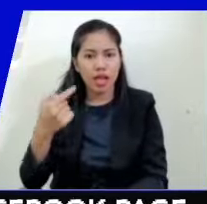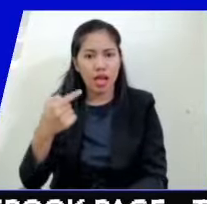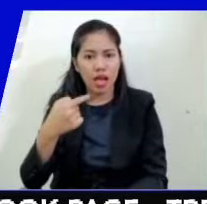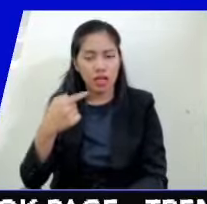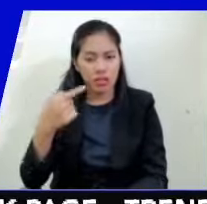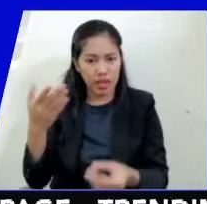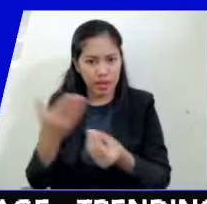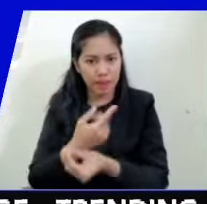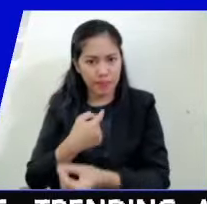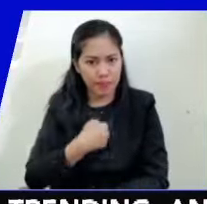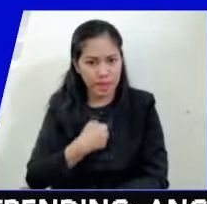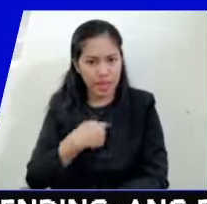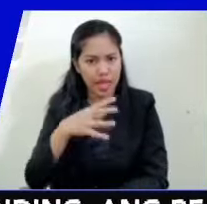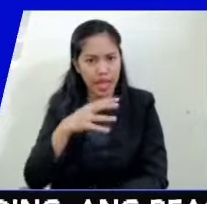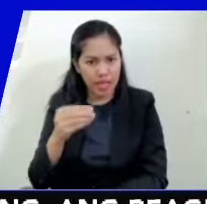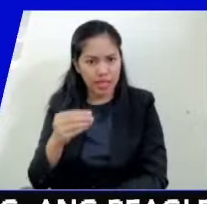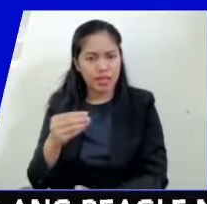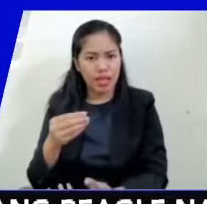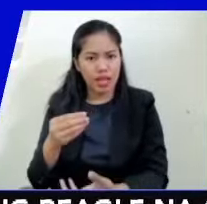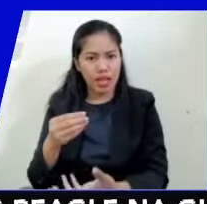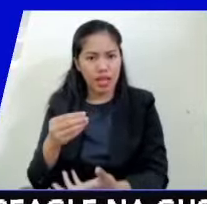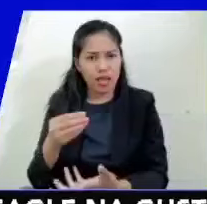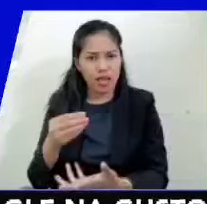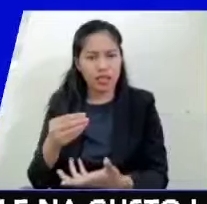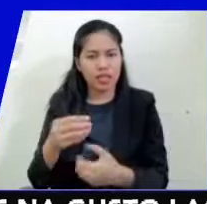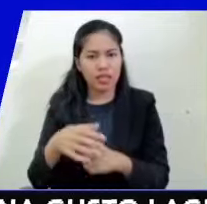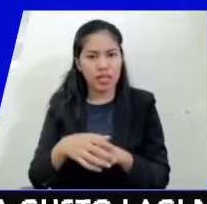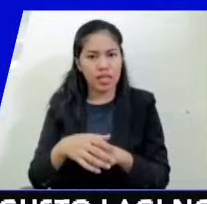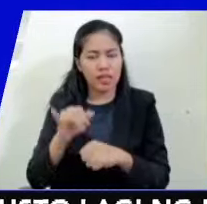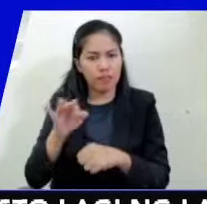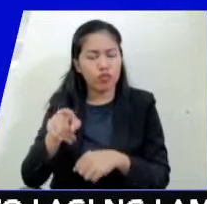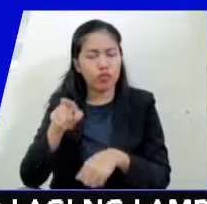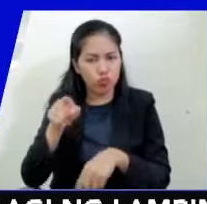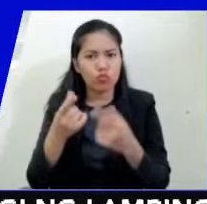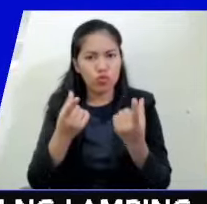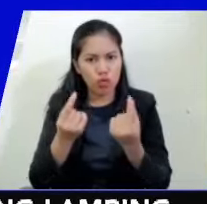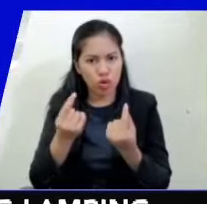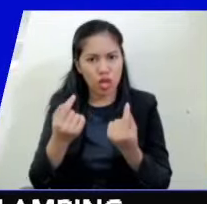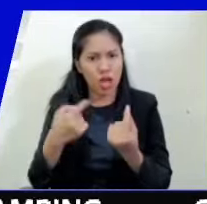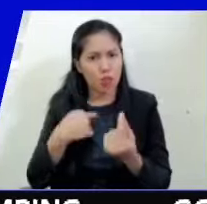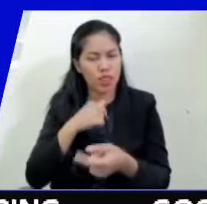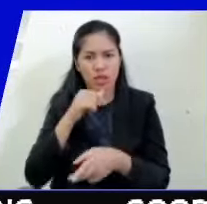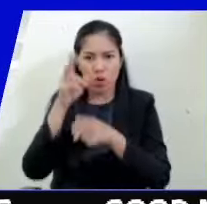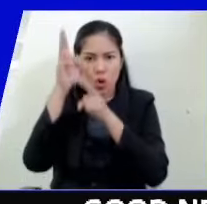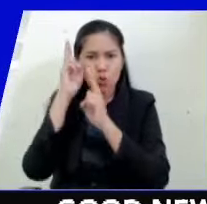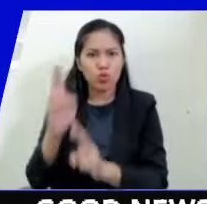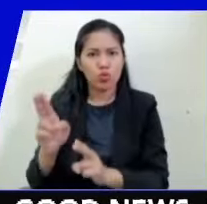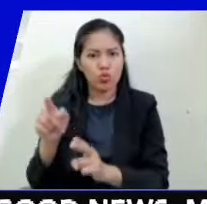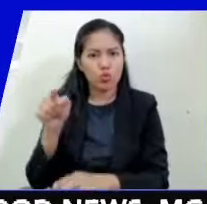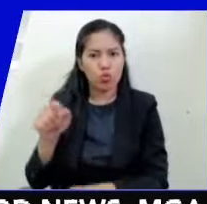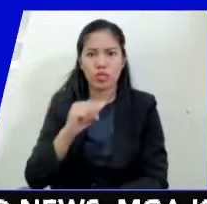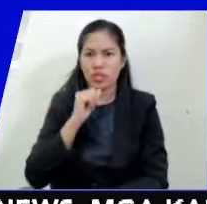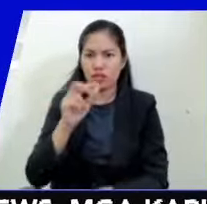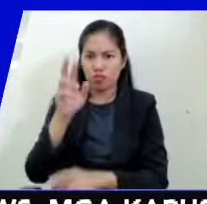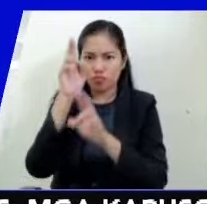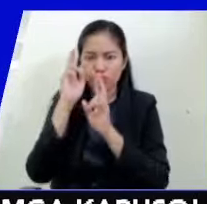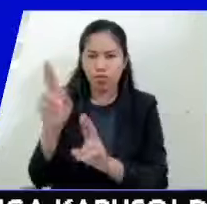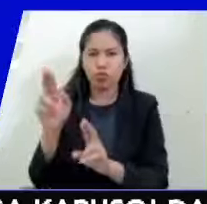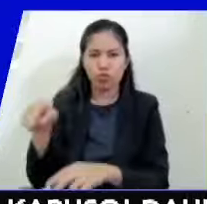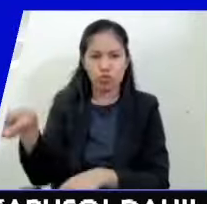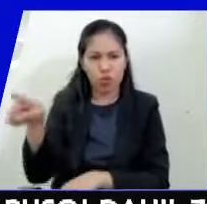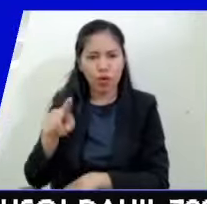sa kanilang kamay Kung ganyan ang ginawa ninyo I will not honor you I will not respect you because